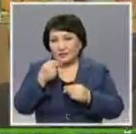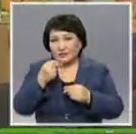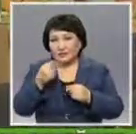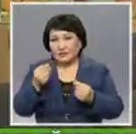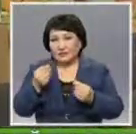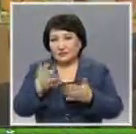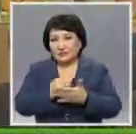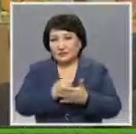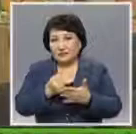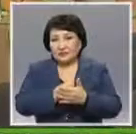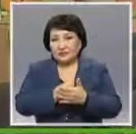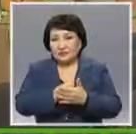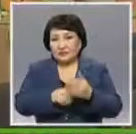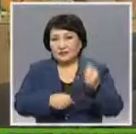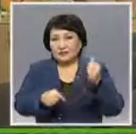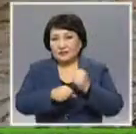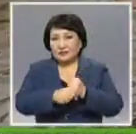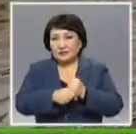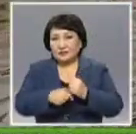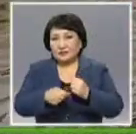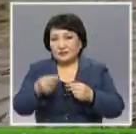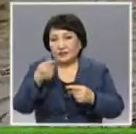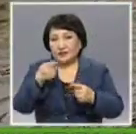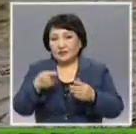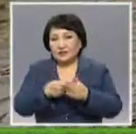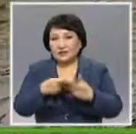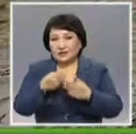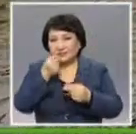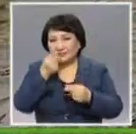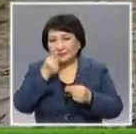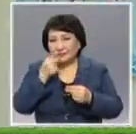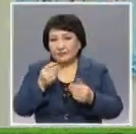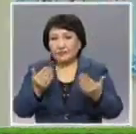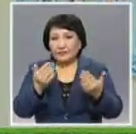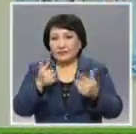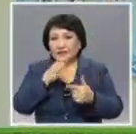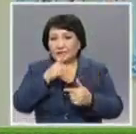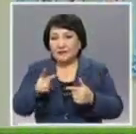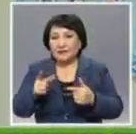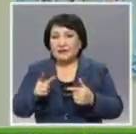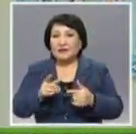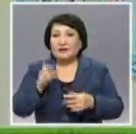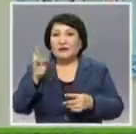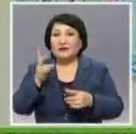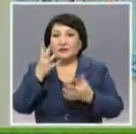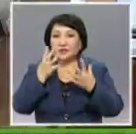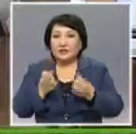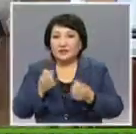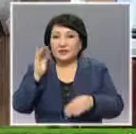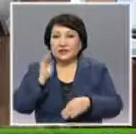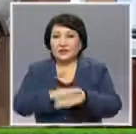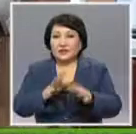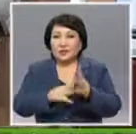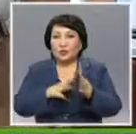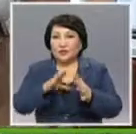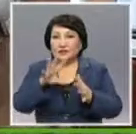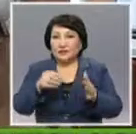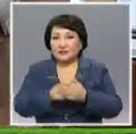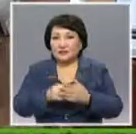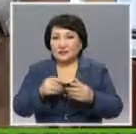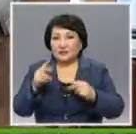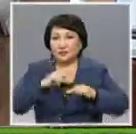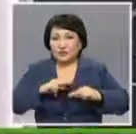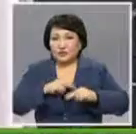6 мезгіл тамақ ішеді. Қазіргі кезде түнгі ауысымда не кешкі 9-ға дейін жұмыс істейтін ата-аналар бар. Баланы қарауға